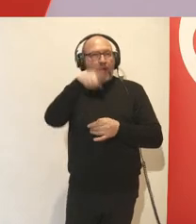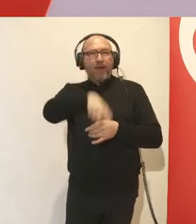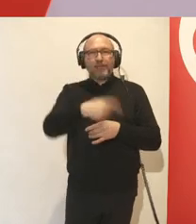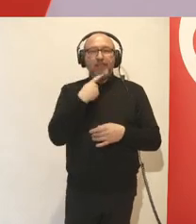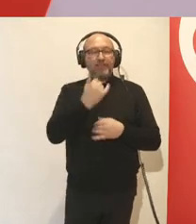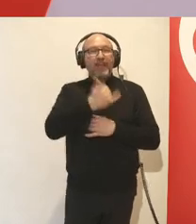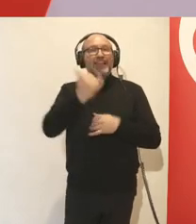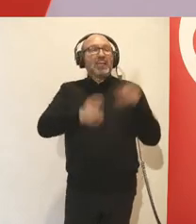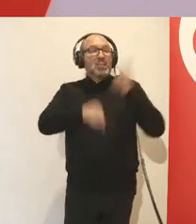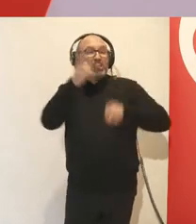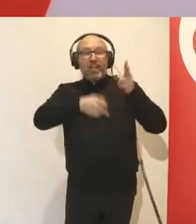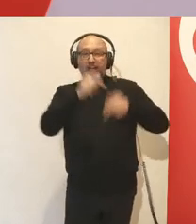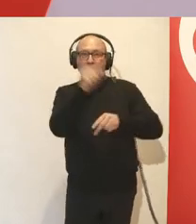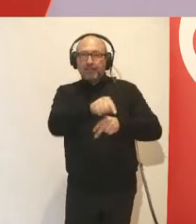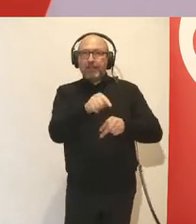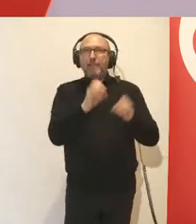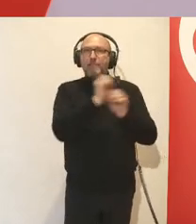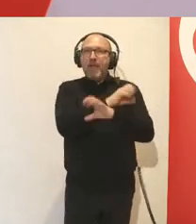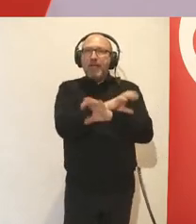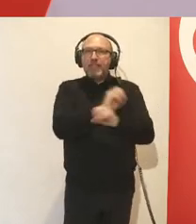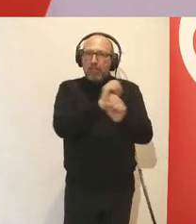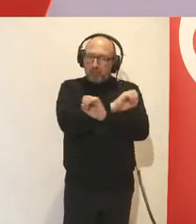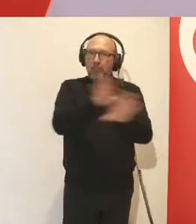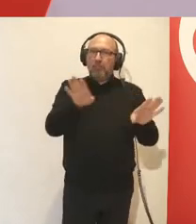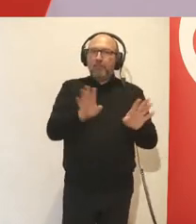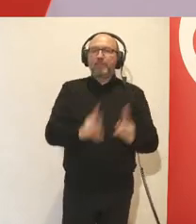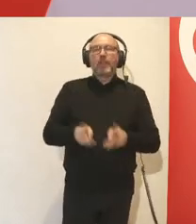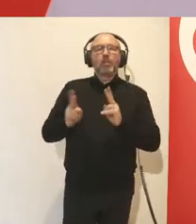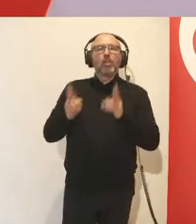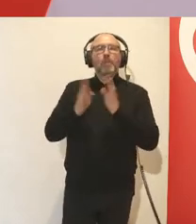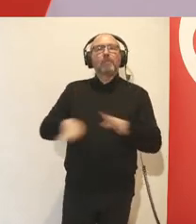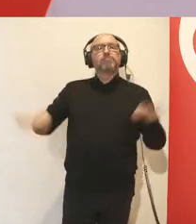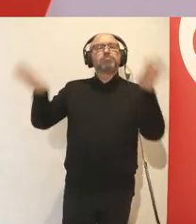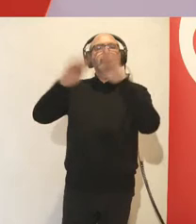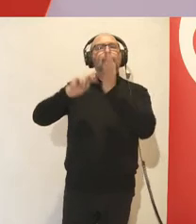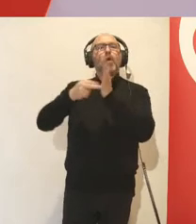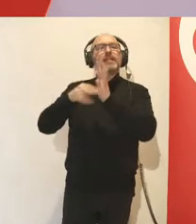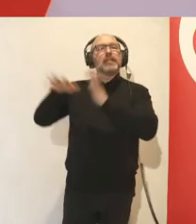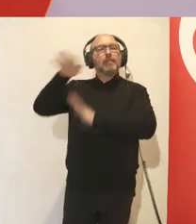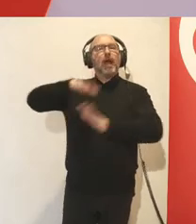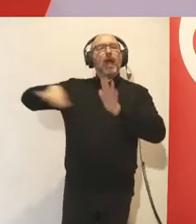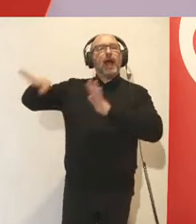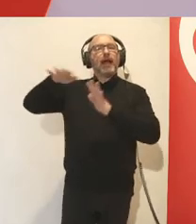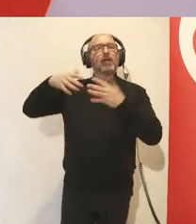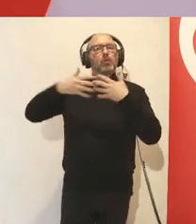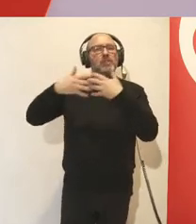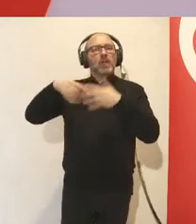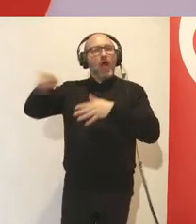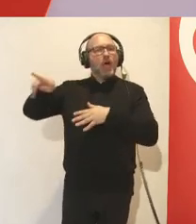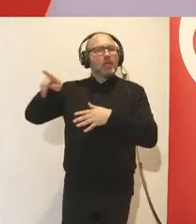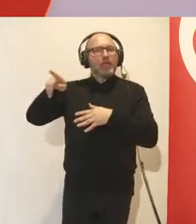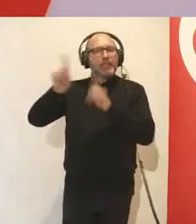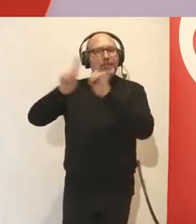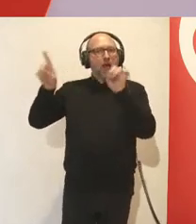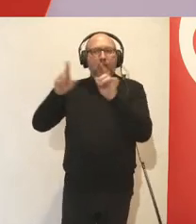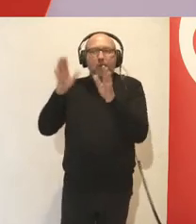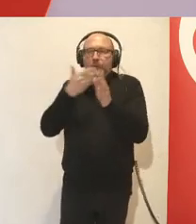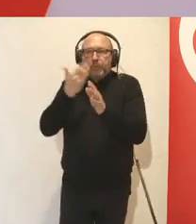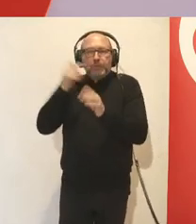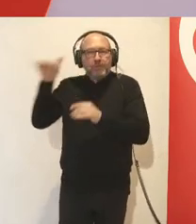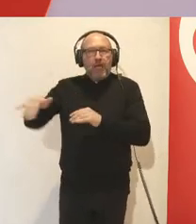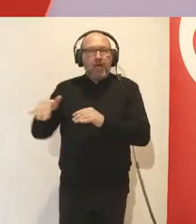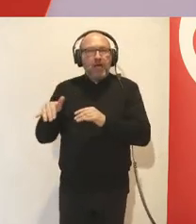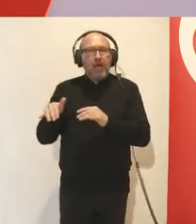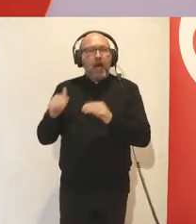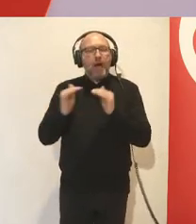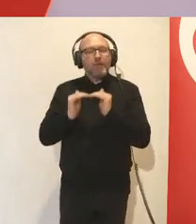ja das ist ja in den medien also in der sache man in der normalen babbel politik babbel in den usa ist das ja gar nicht aufgetaucht aber es hatte sich unter